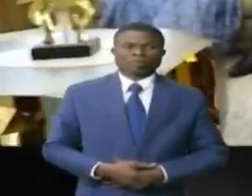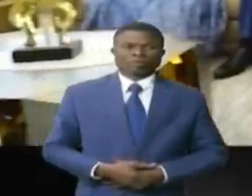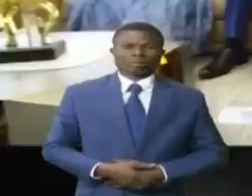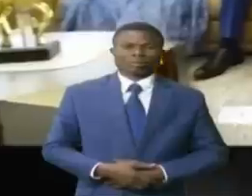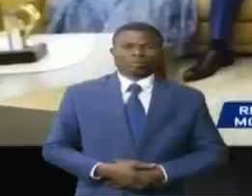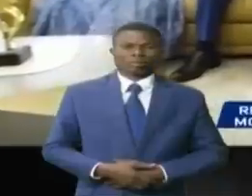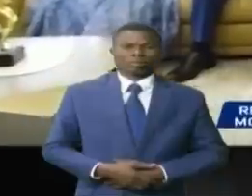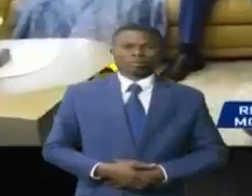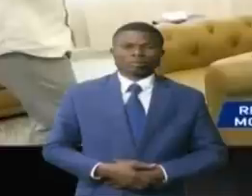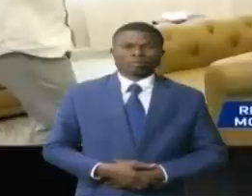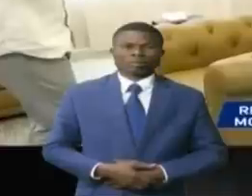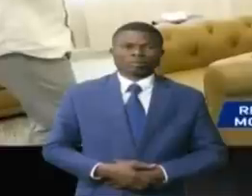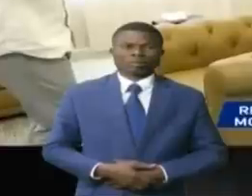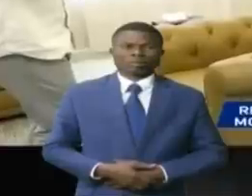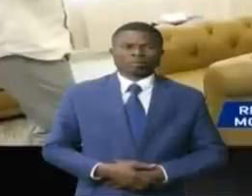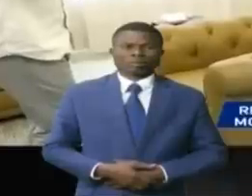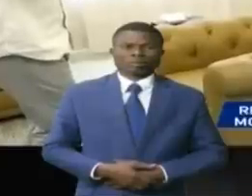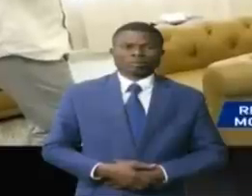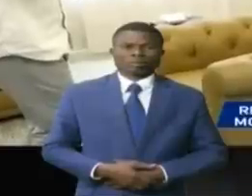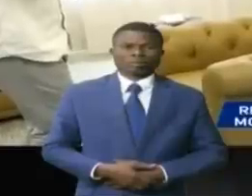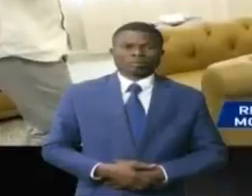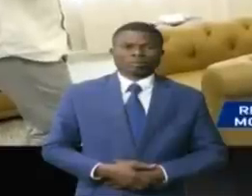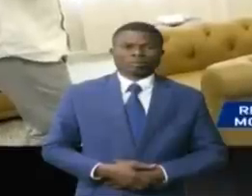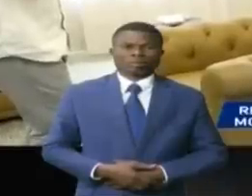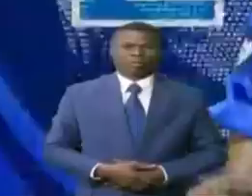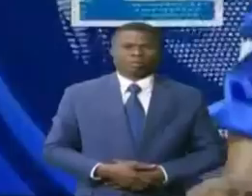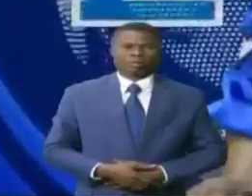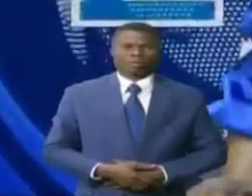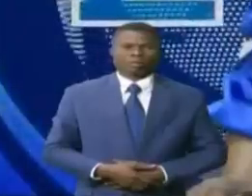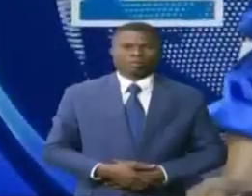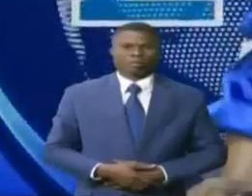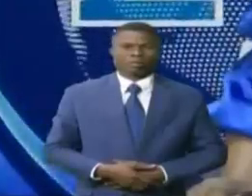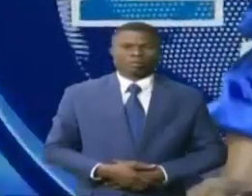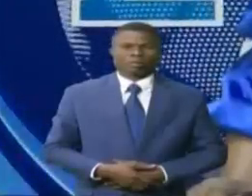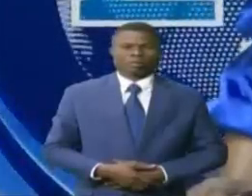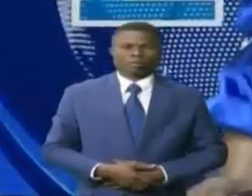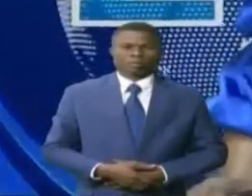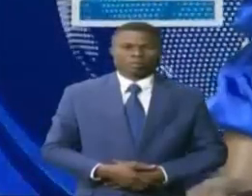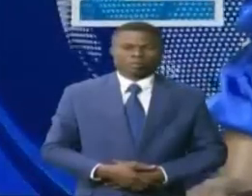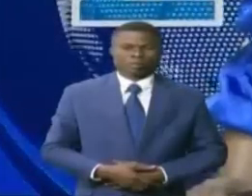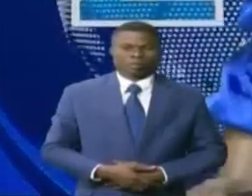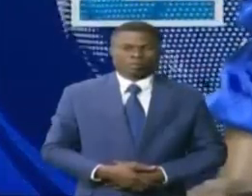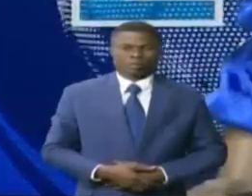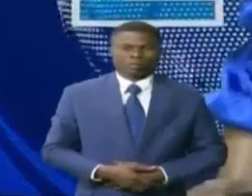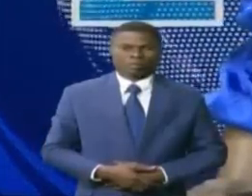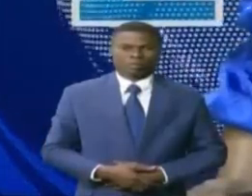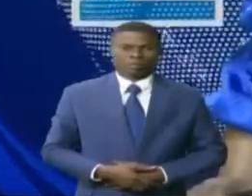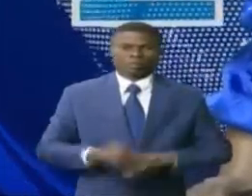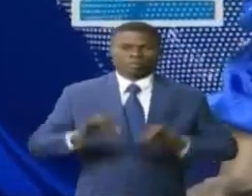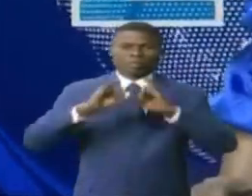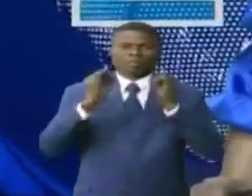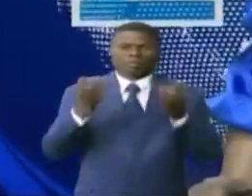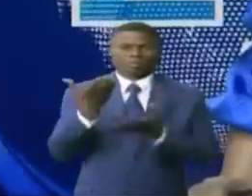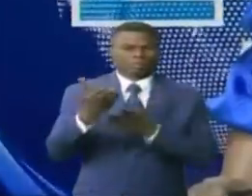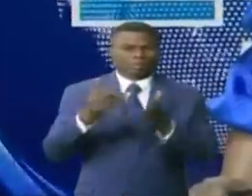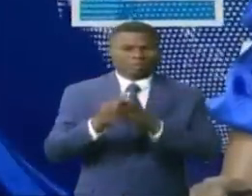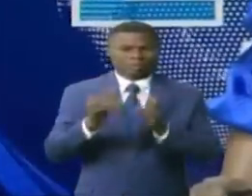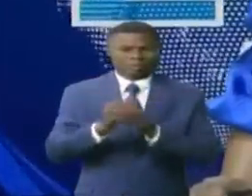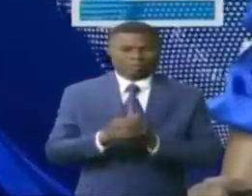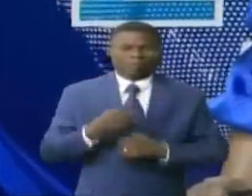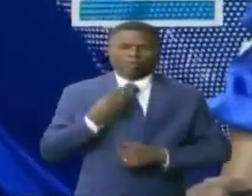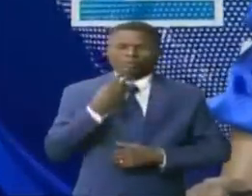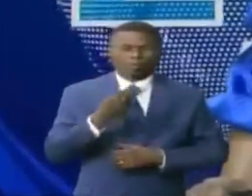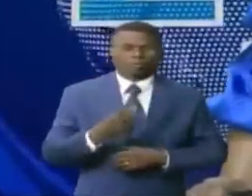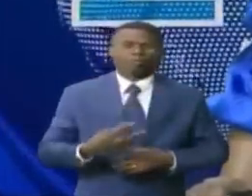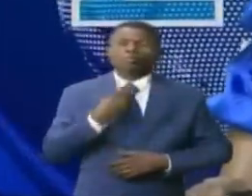les compléter et les déposer au bureau de réception. Et veuillez nous excuser pour ces soucis techniques